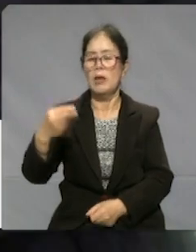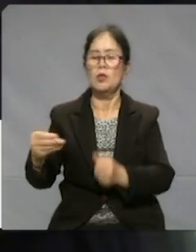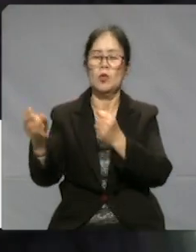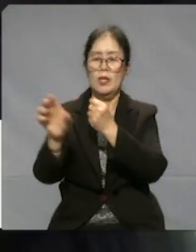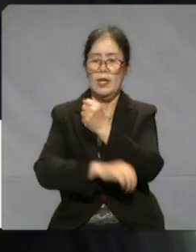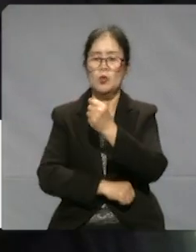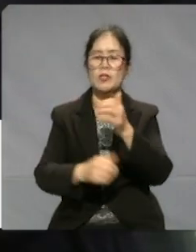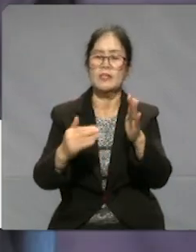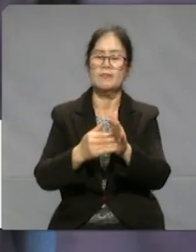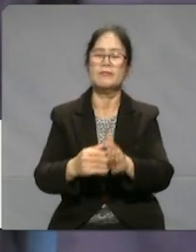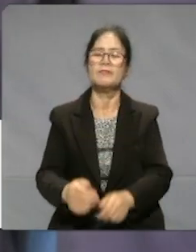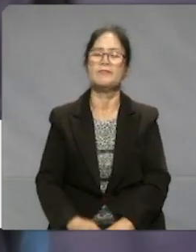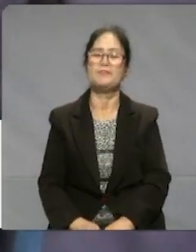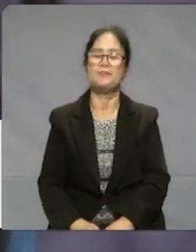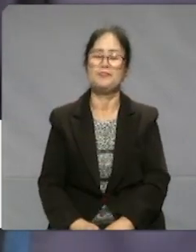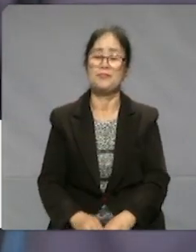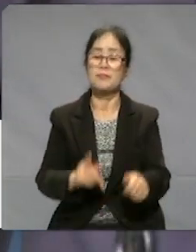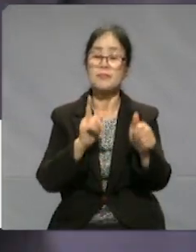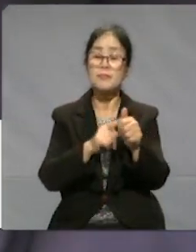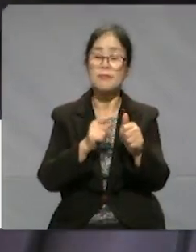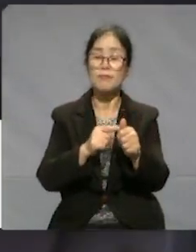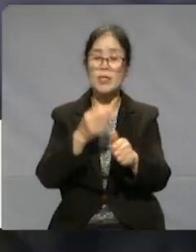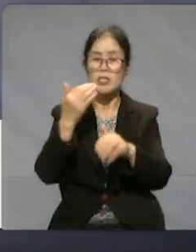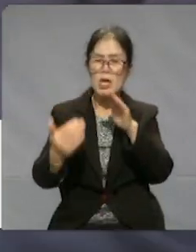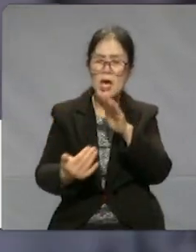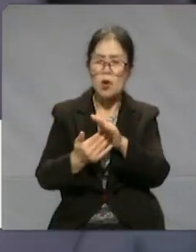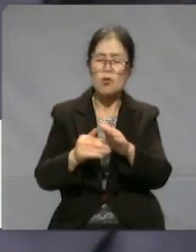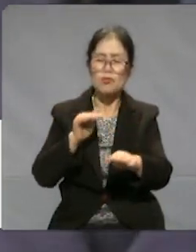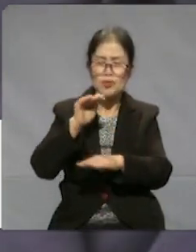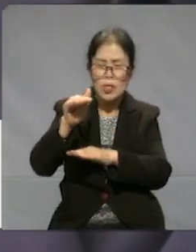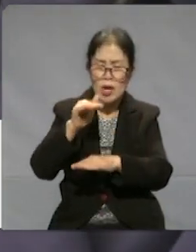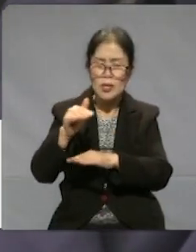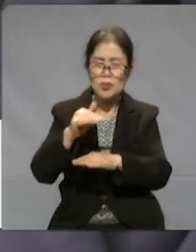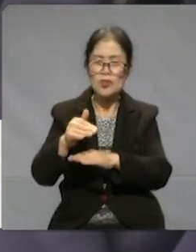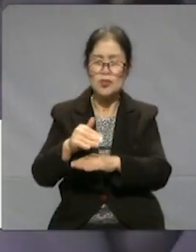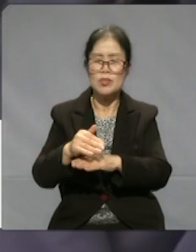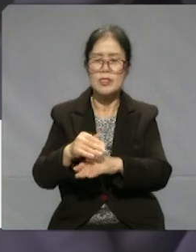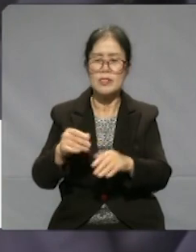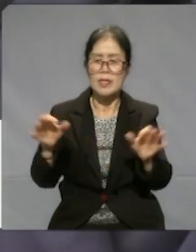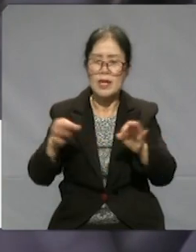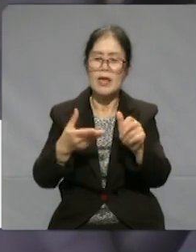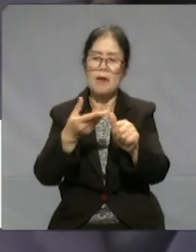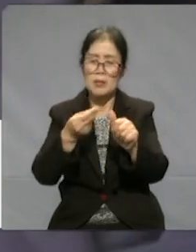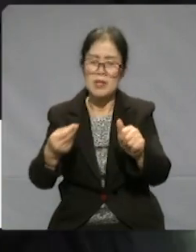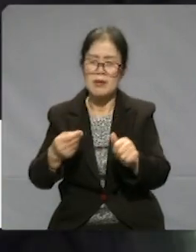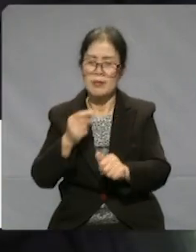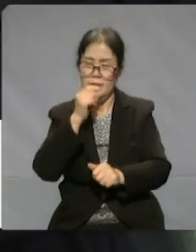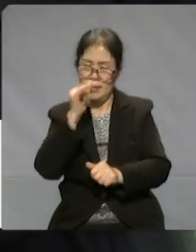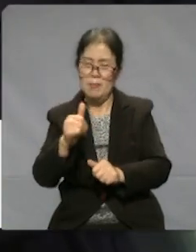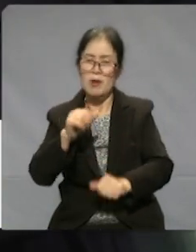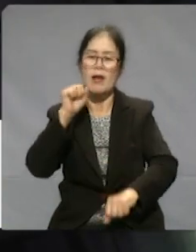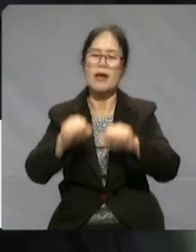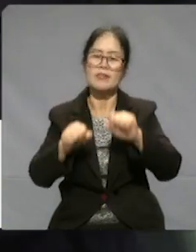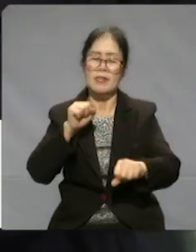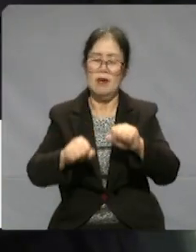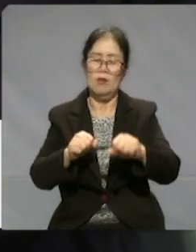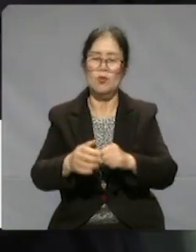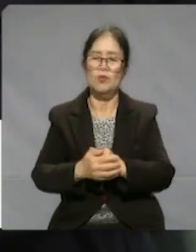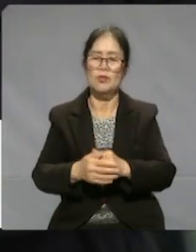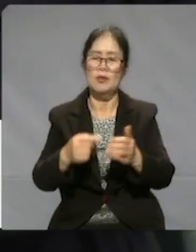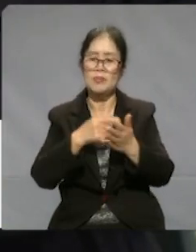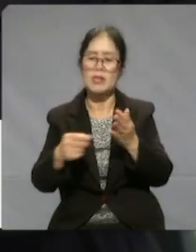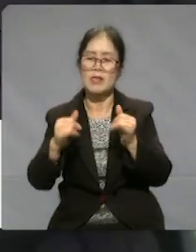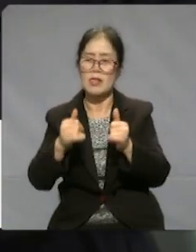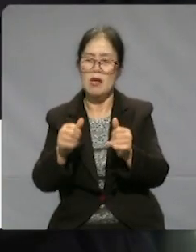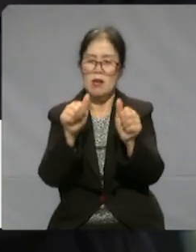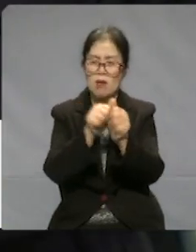혐의를 받습니다 전청조 최고급 레지던스와 슈퍼카를 단기간 빌려 재벌 3세 행세를 하고 피해자에 따라